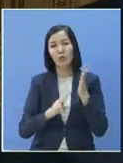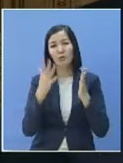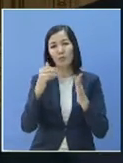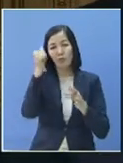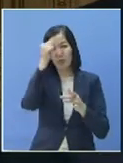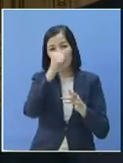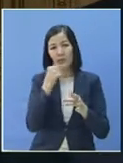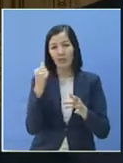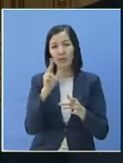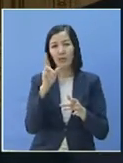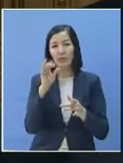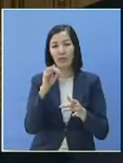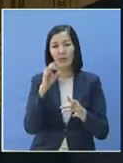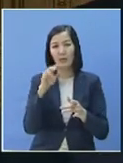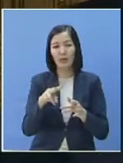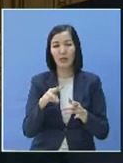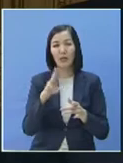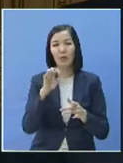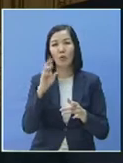Тоқаевтың солдат күнделігінен атты драмасын